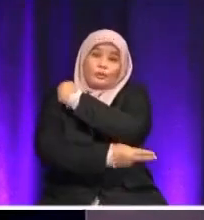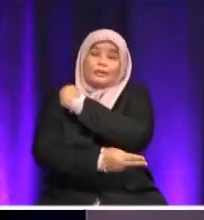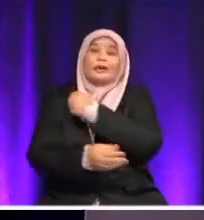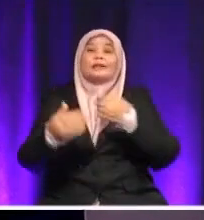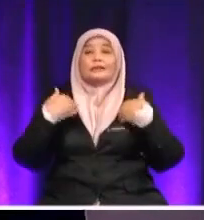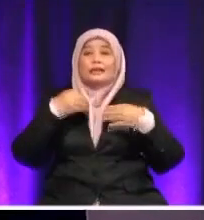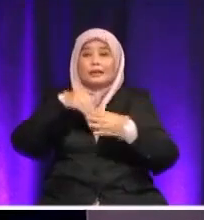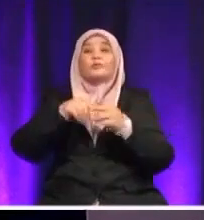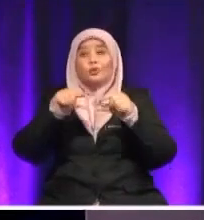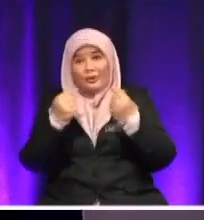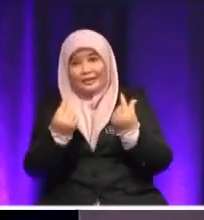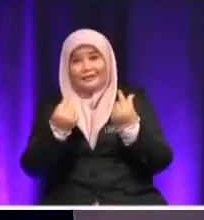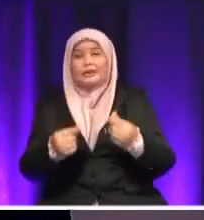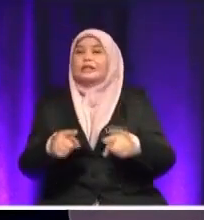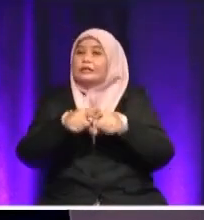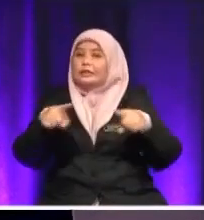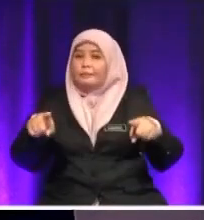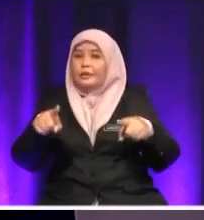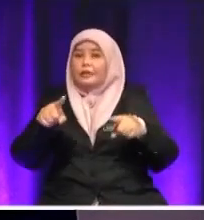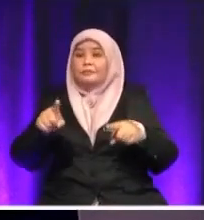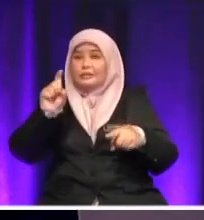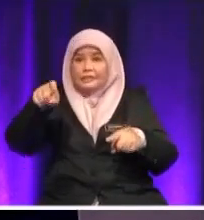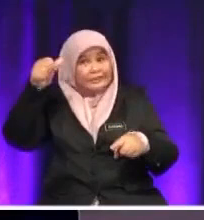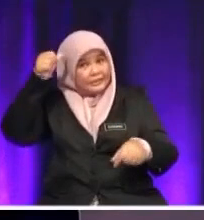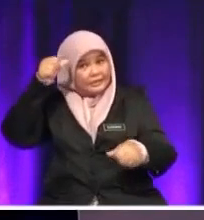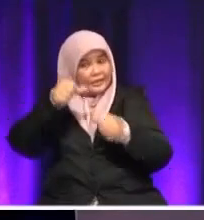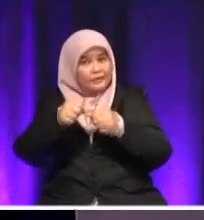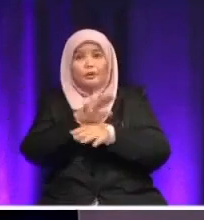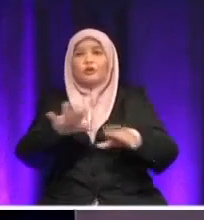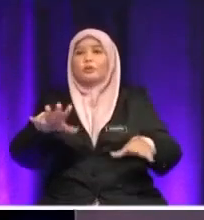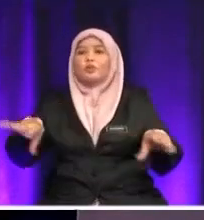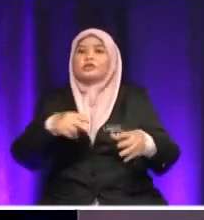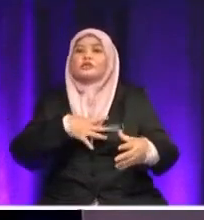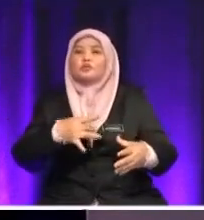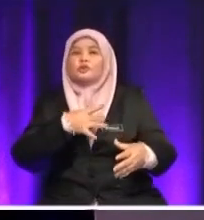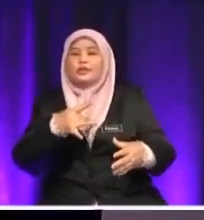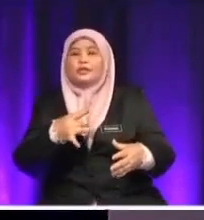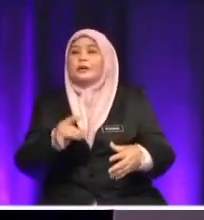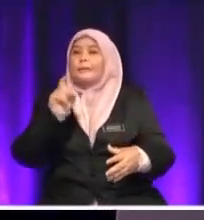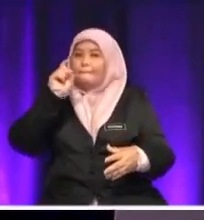dalam Quran. Tetapi perlu diingat, tak boleh buat sesuka hati. Perlu